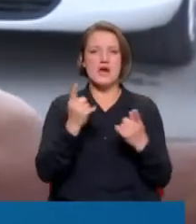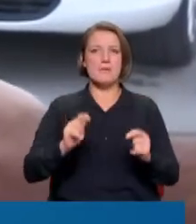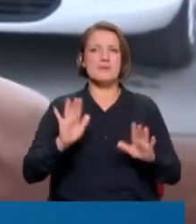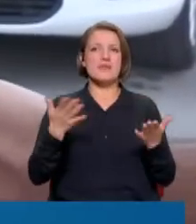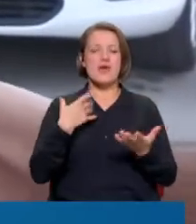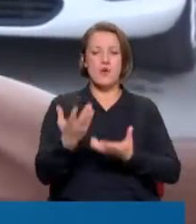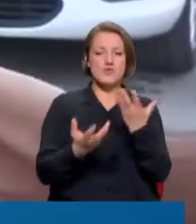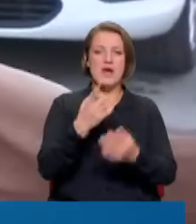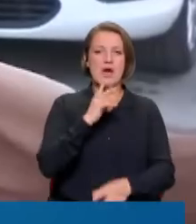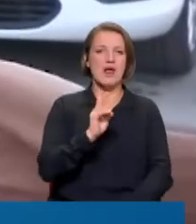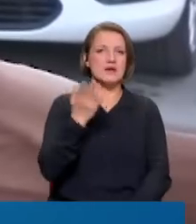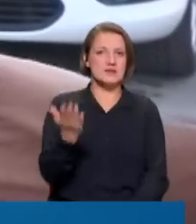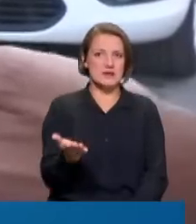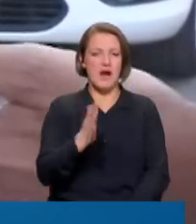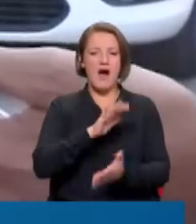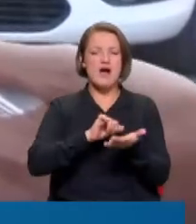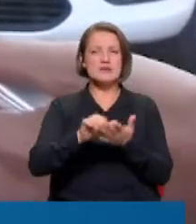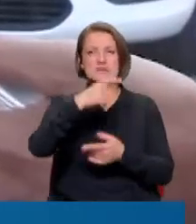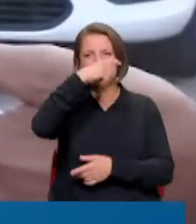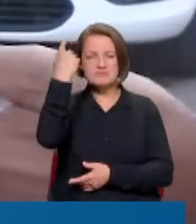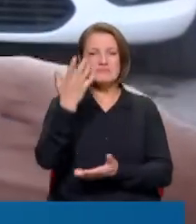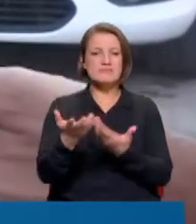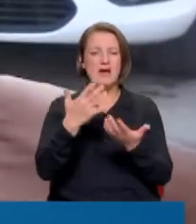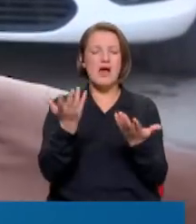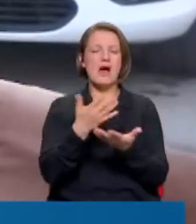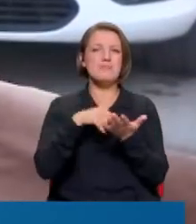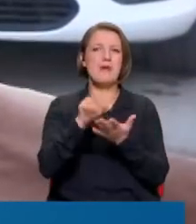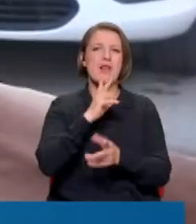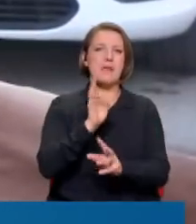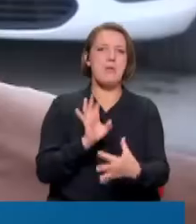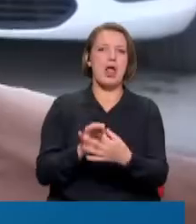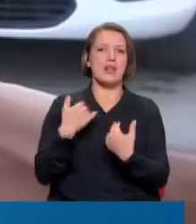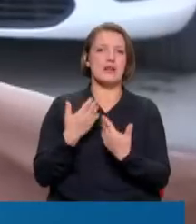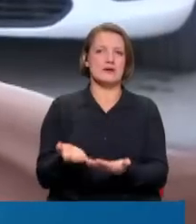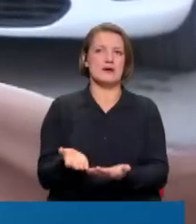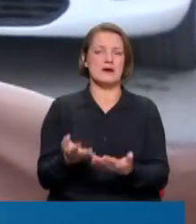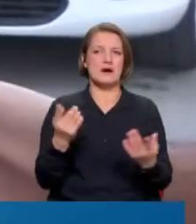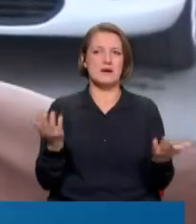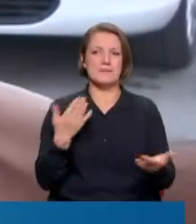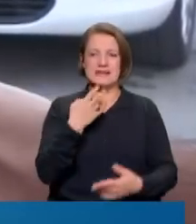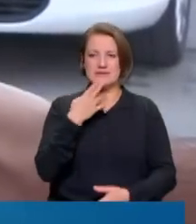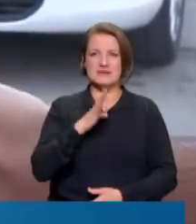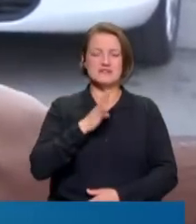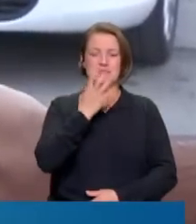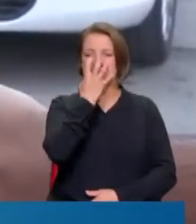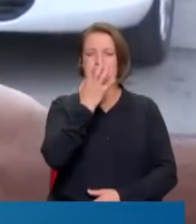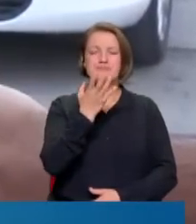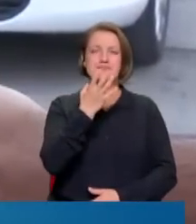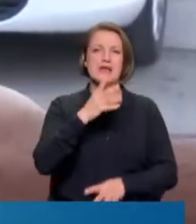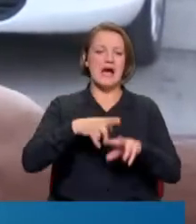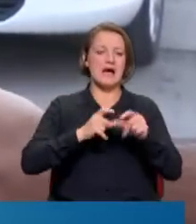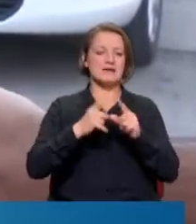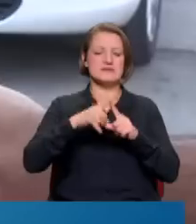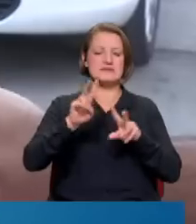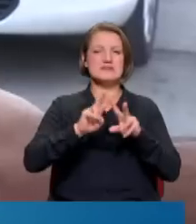Çünkü bizim ocaklarımız elektrikli her şeyimiz ısınmam elektrikli her şeyimiz elektriğe bağlı yani artı benim kızım Aslım hastası yani